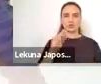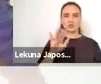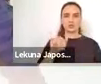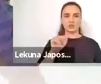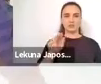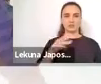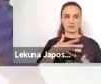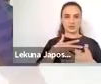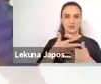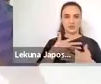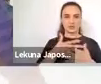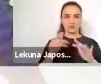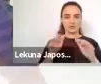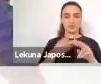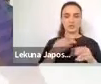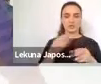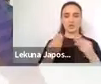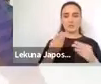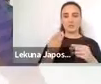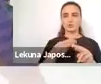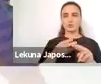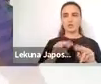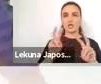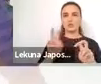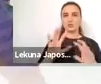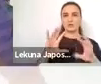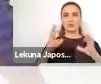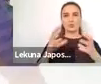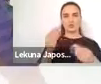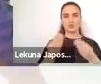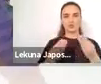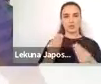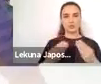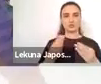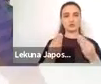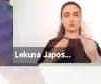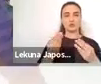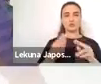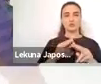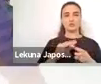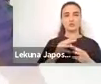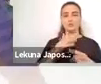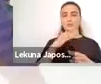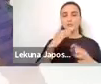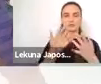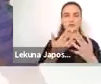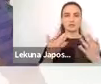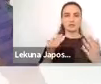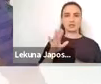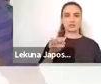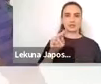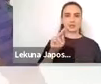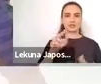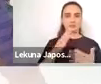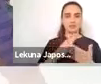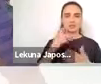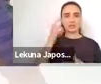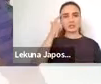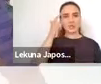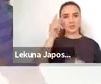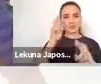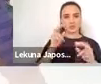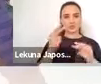აქტივობა. თამაში არ იგულისხმება მარტო ბურთით თამაში, ხო? თამაში არის ბევრი ტიპის, არსებობს